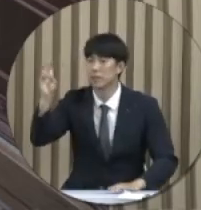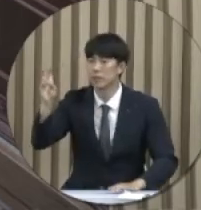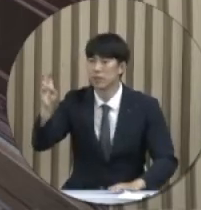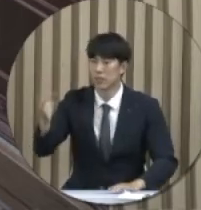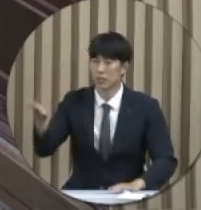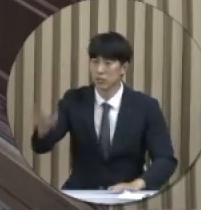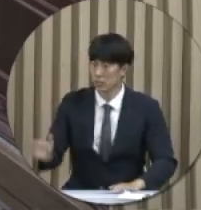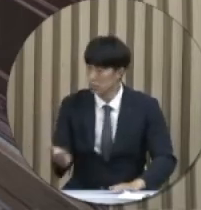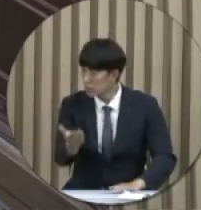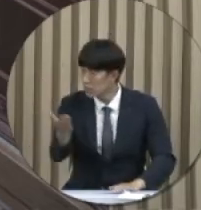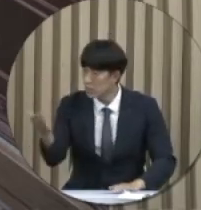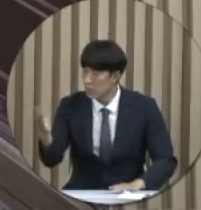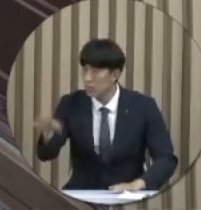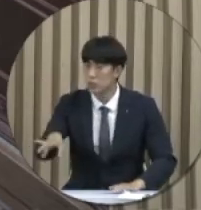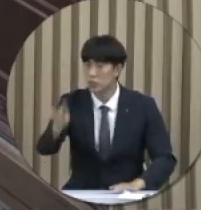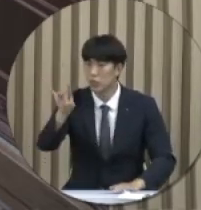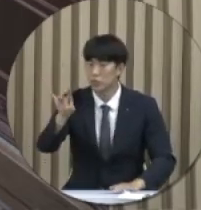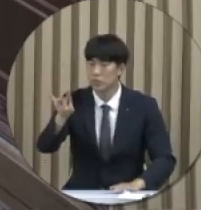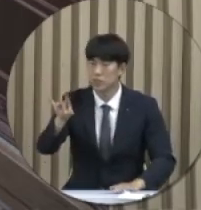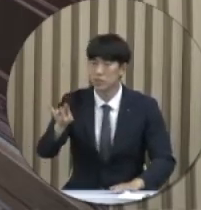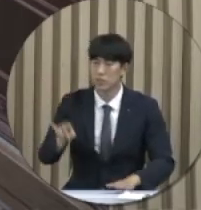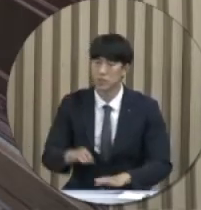근데 그분들이 처음에는